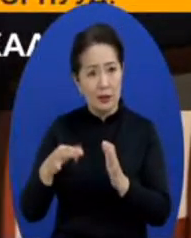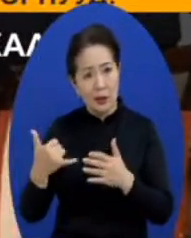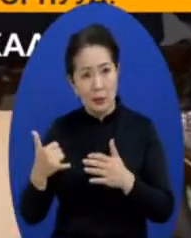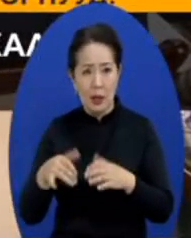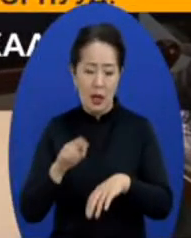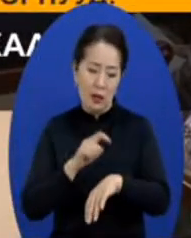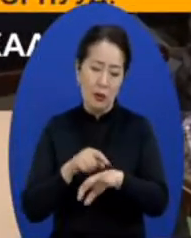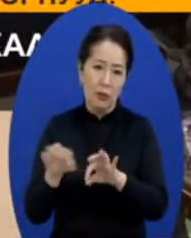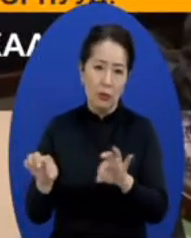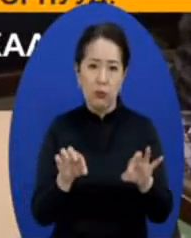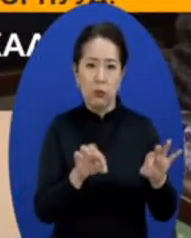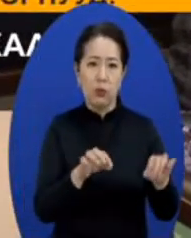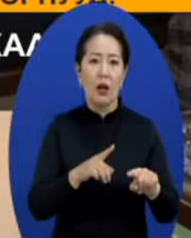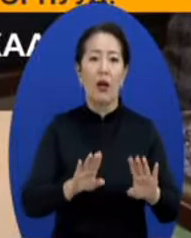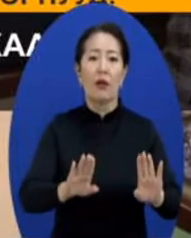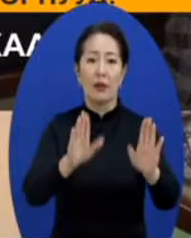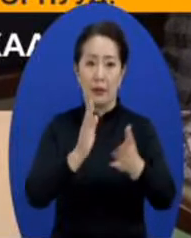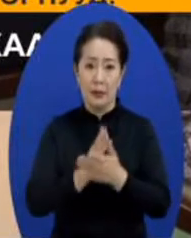хугацаагаа сунгаж байгаа юм байна.